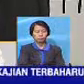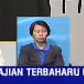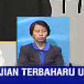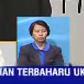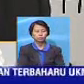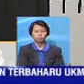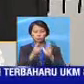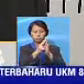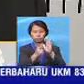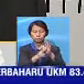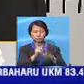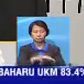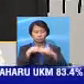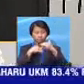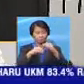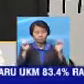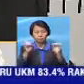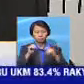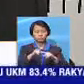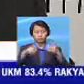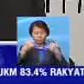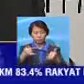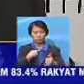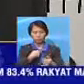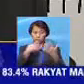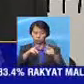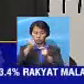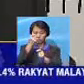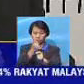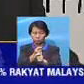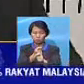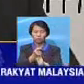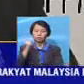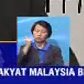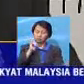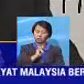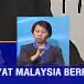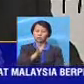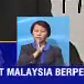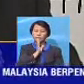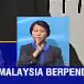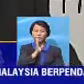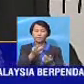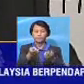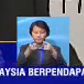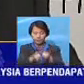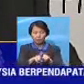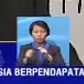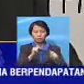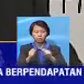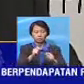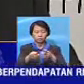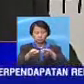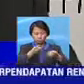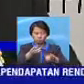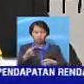had masa itu tidak ada pada awalnya tapi Sekarangnya kita telah tetapkan antara tadi saya katakan bahawa berlakunya tindakan ttib